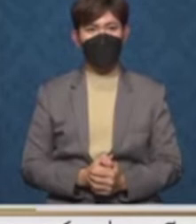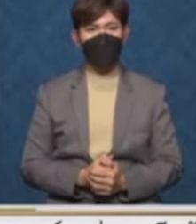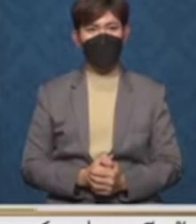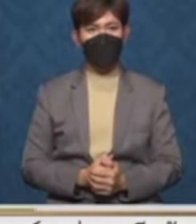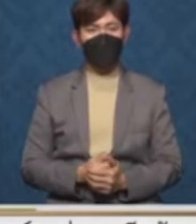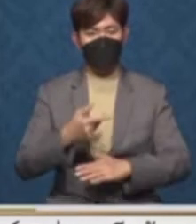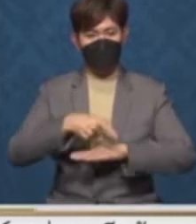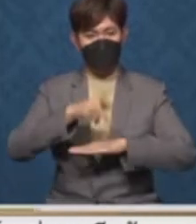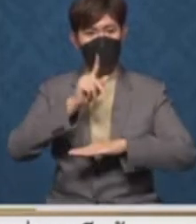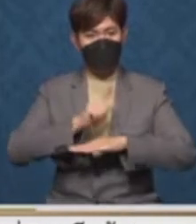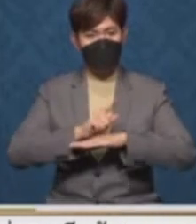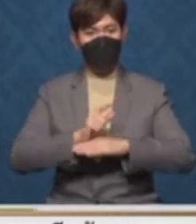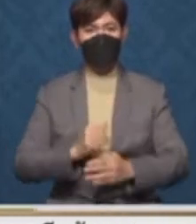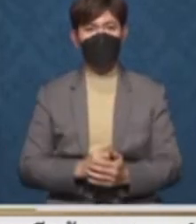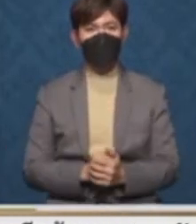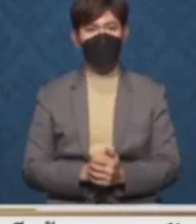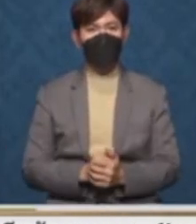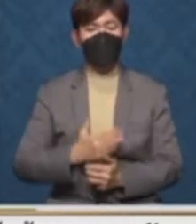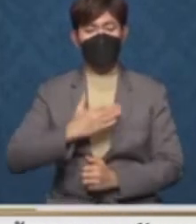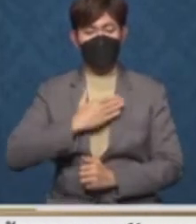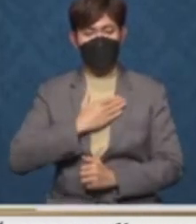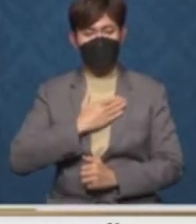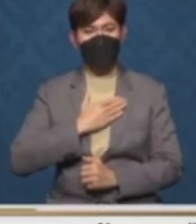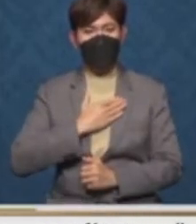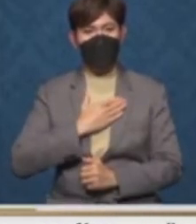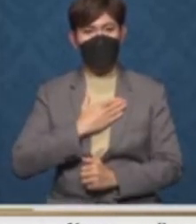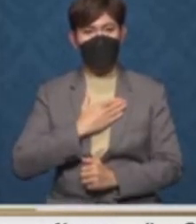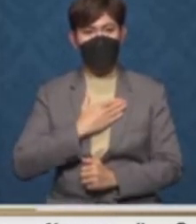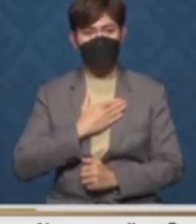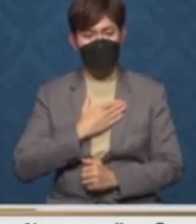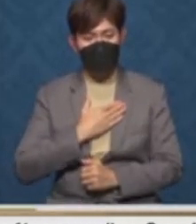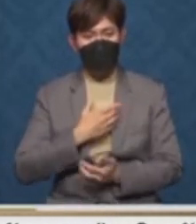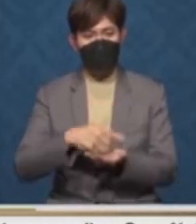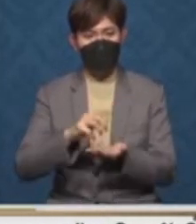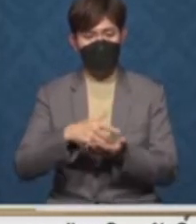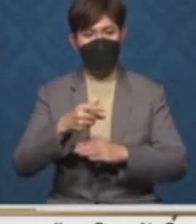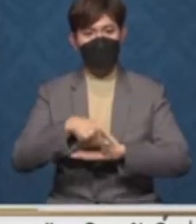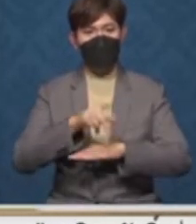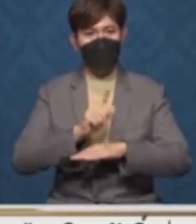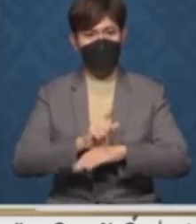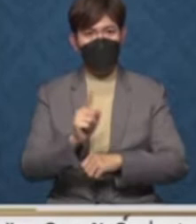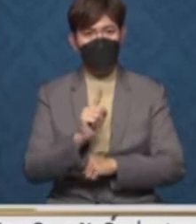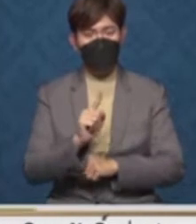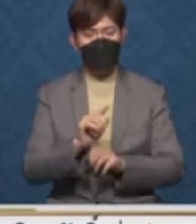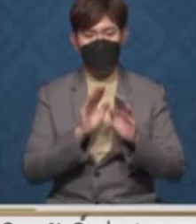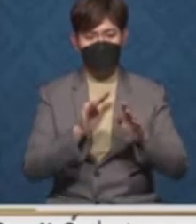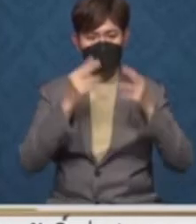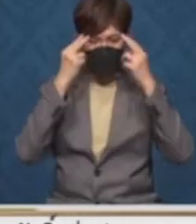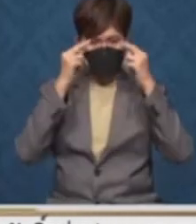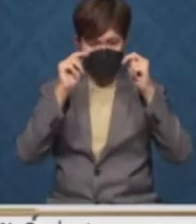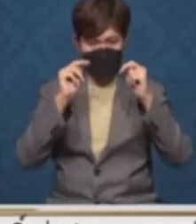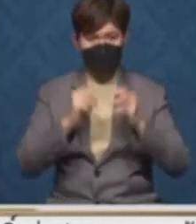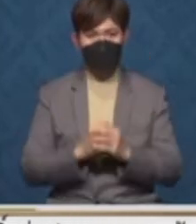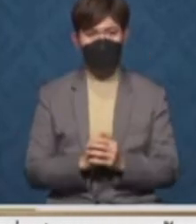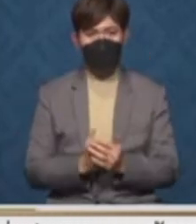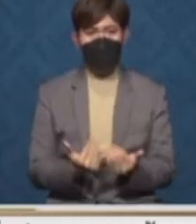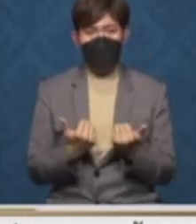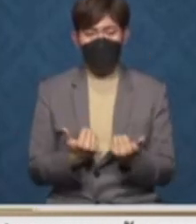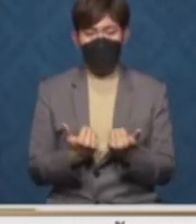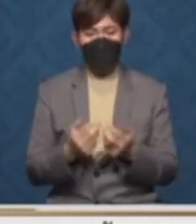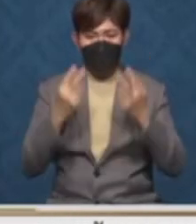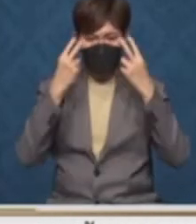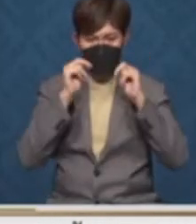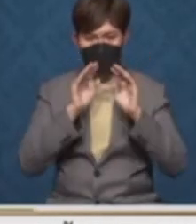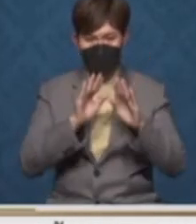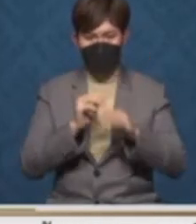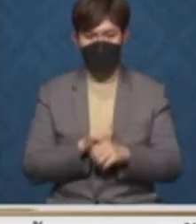ท่านประธานครับผมเนี่ยต้องขอกราบเรียนท่านประธานครับผ่านไปถึงท่านนายกว่าท่านนายกเนี่ยต้องให้ลุง